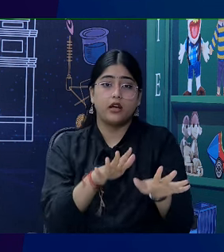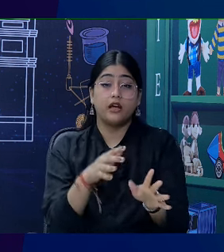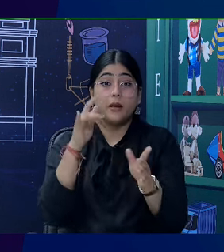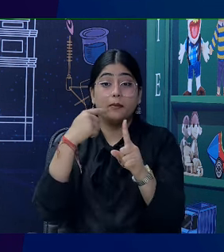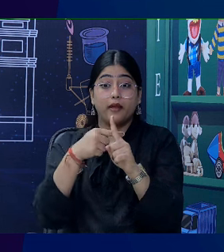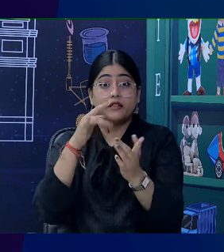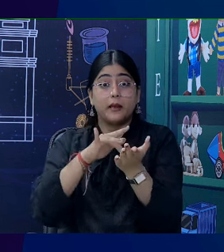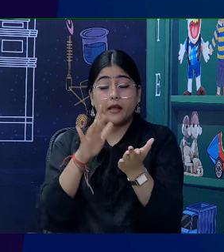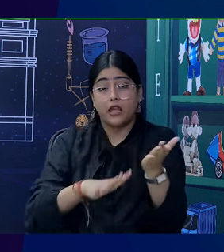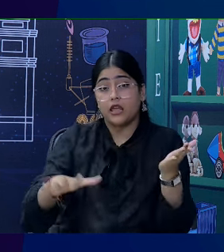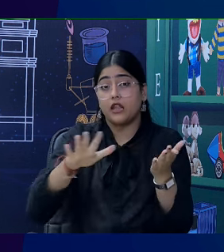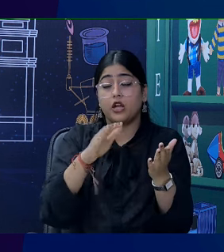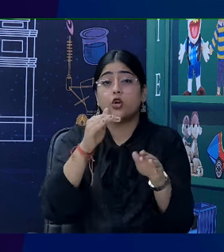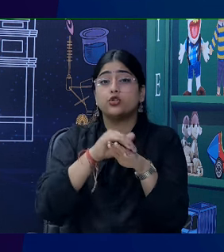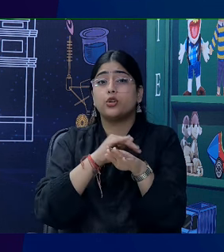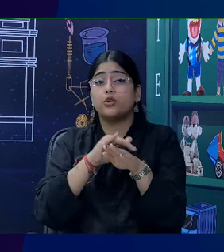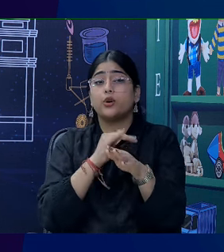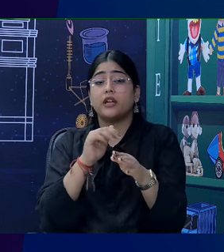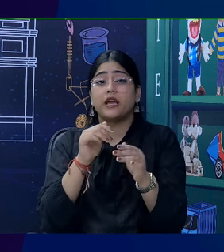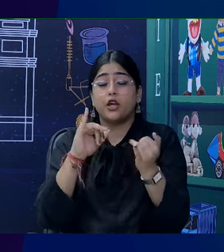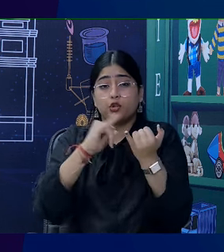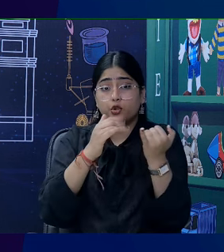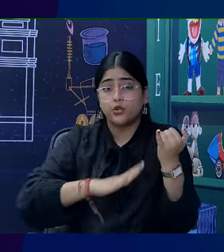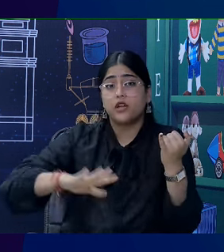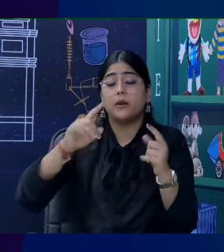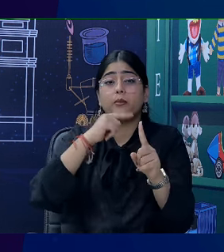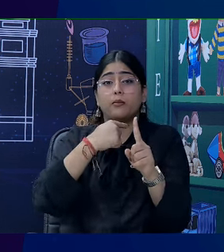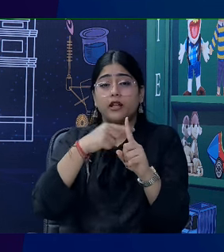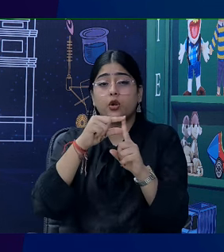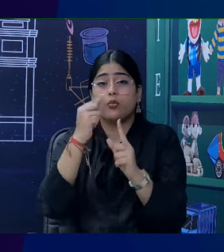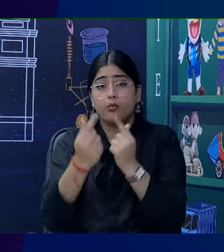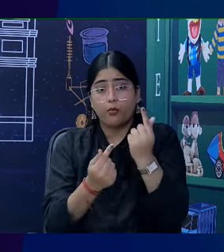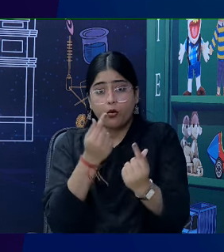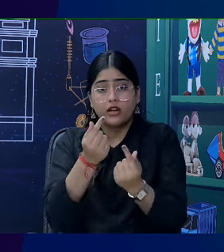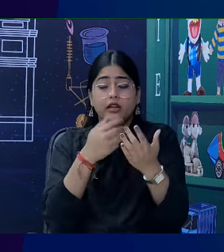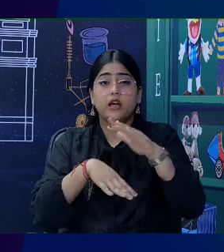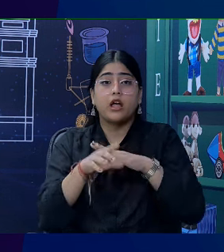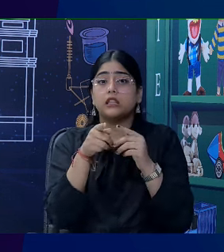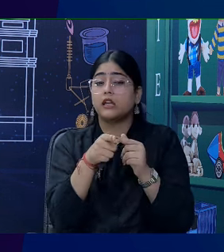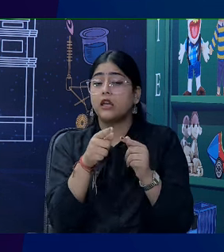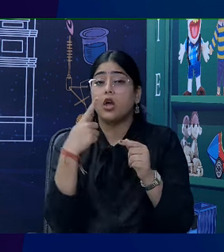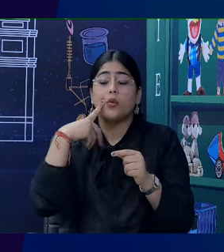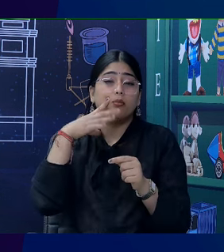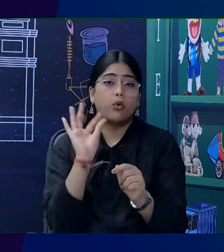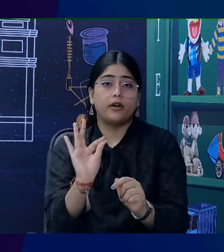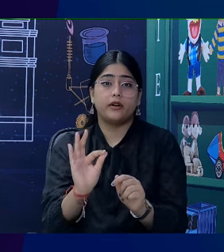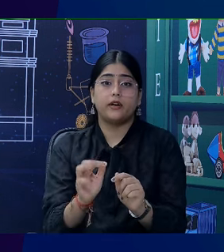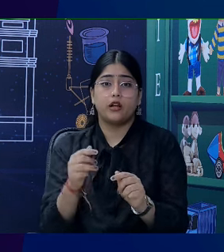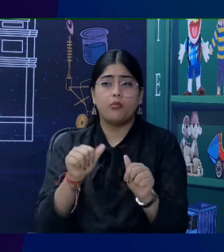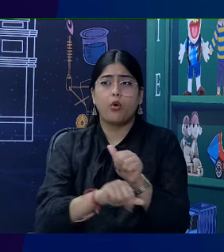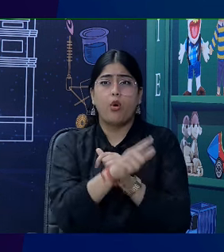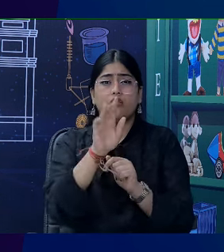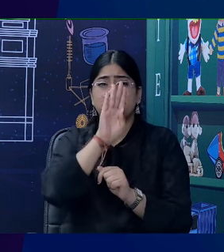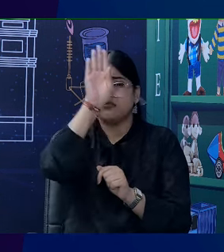गया तो धीरे-धीरे क्या हुआ इसके सामाजिक और राजनीतिक जो इश्यूज थे उसमें भी इसकी जो इंपॉर्टेंस थी वो बढ़ने लगी अब हर कोई